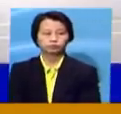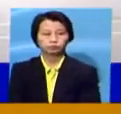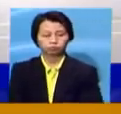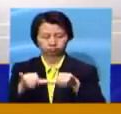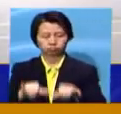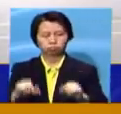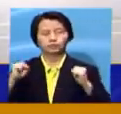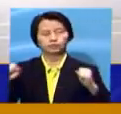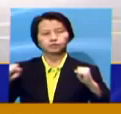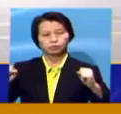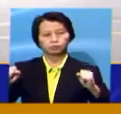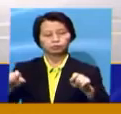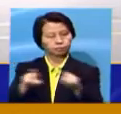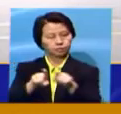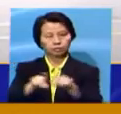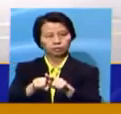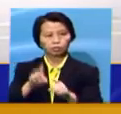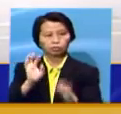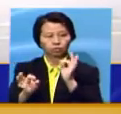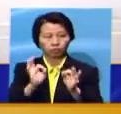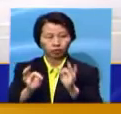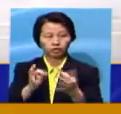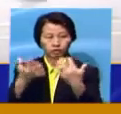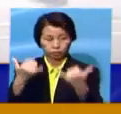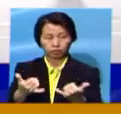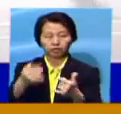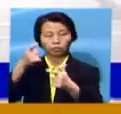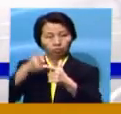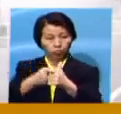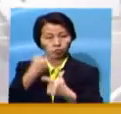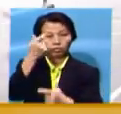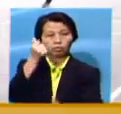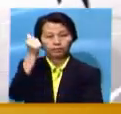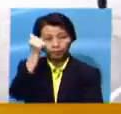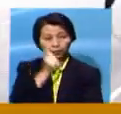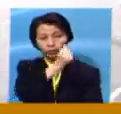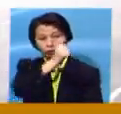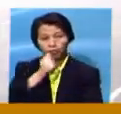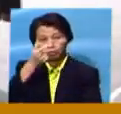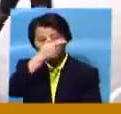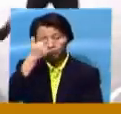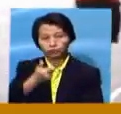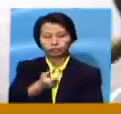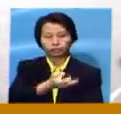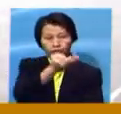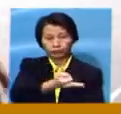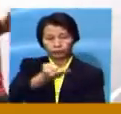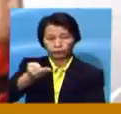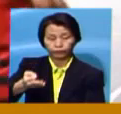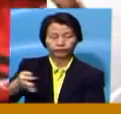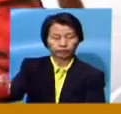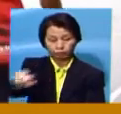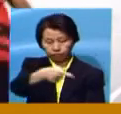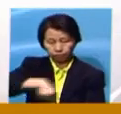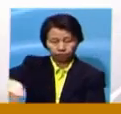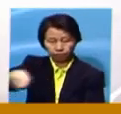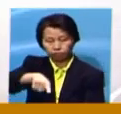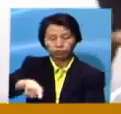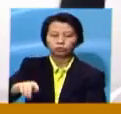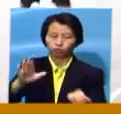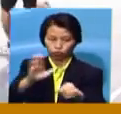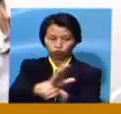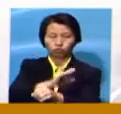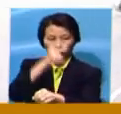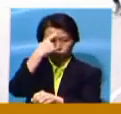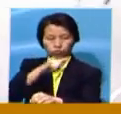kecegasan yang Samalah walaupun bukan walaupun di bulan Ramadan sebab fasiliti yang ada kat SMI ni bagi saya memang cukup untuk kita jalankan